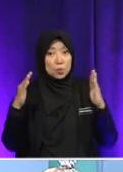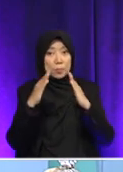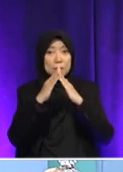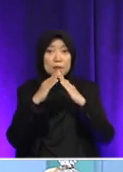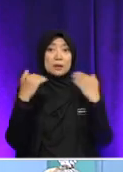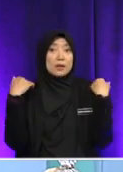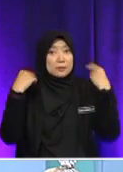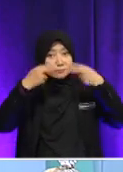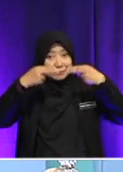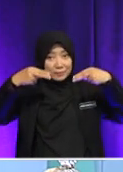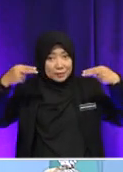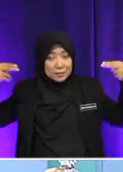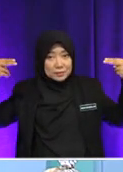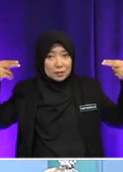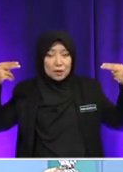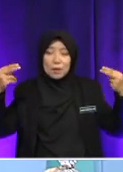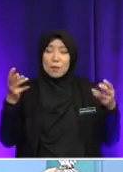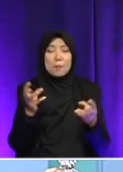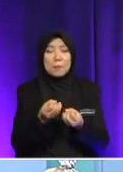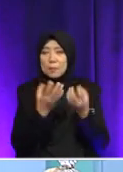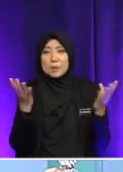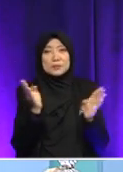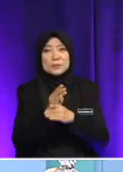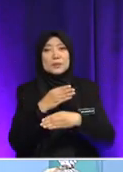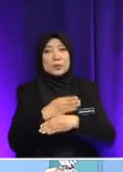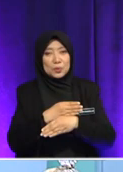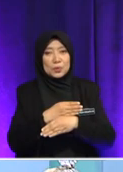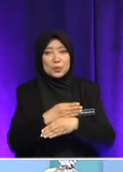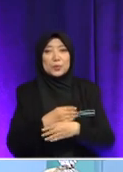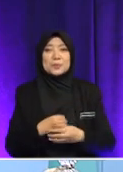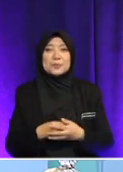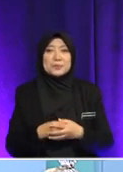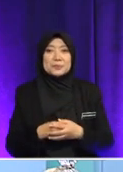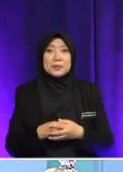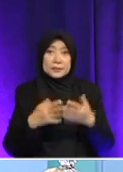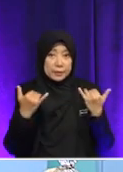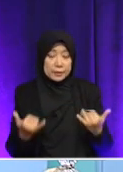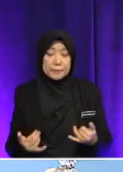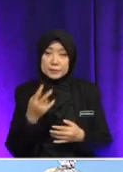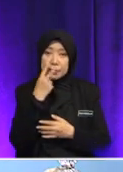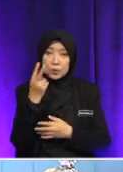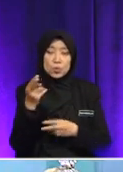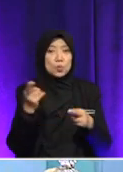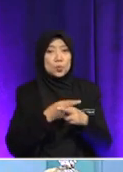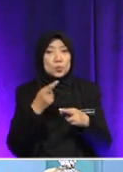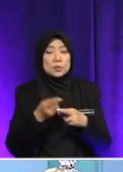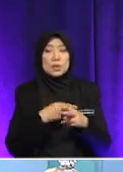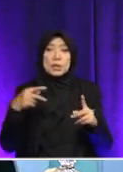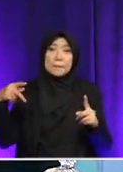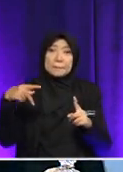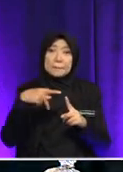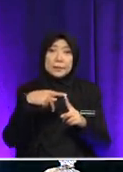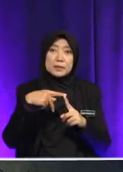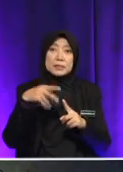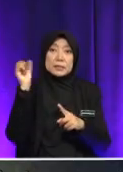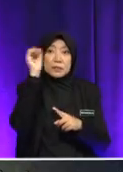perhiasan dan macam-macam bentuklah Oke so sekarang ini kita tengok rumusan kepada Oke